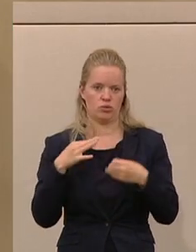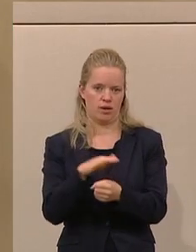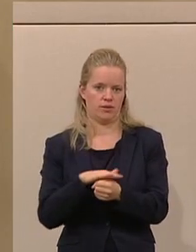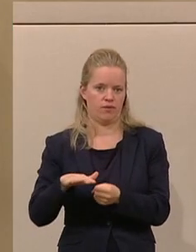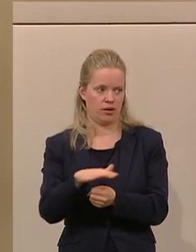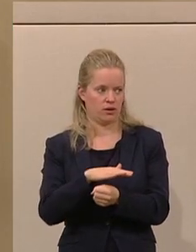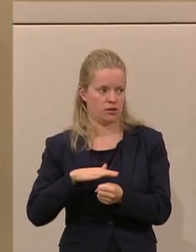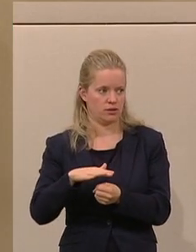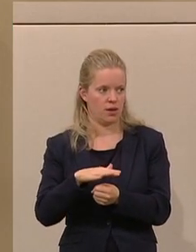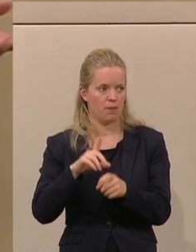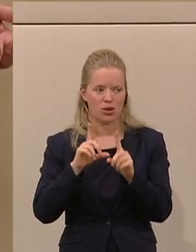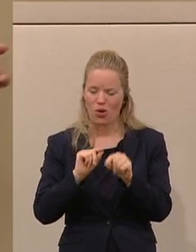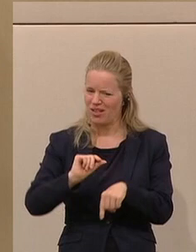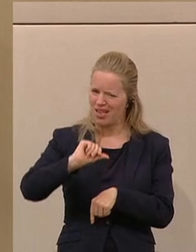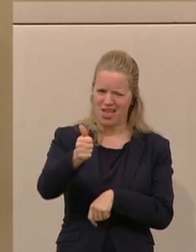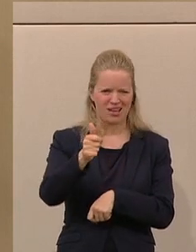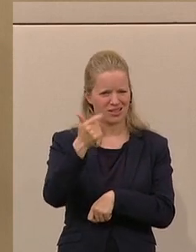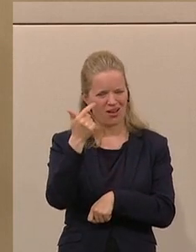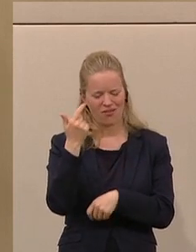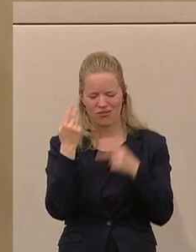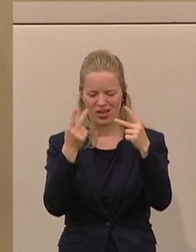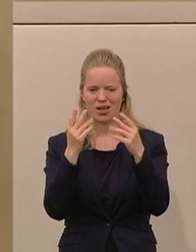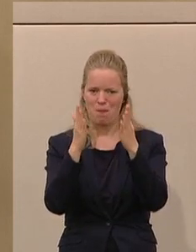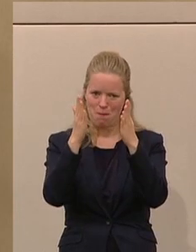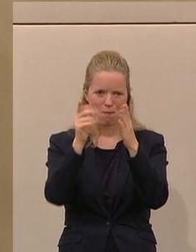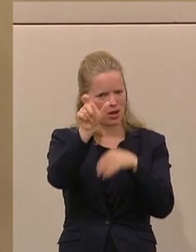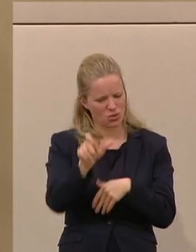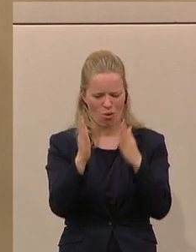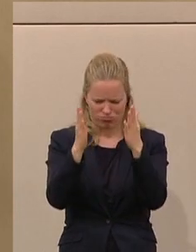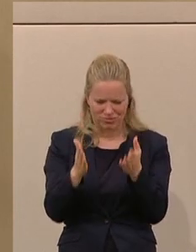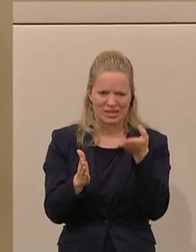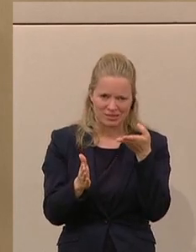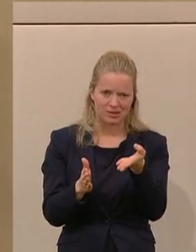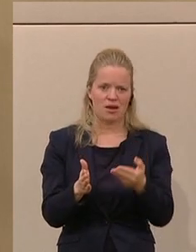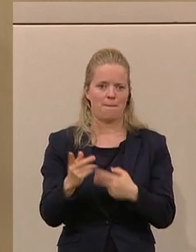der Klient, der Patient, der Betroffene,